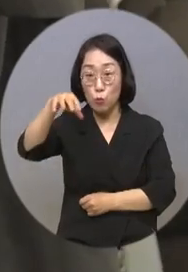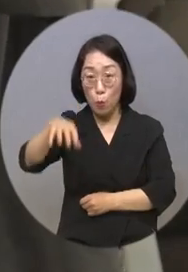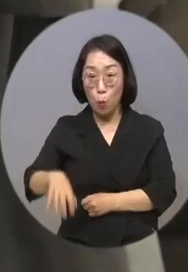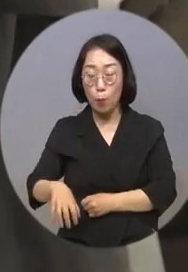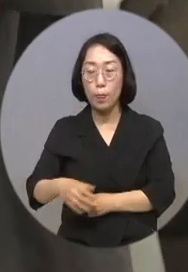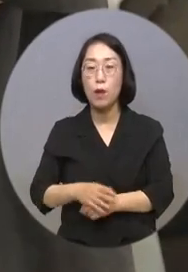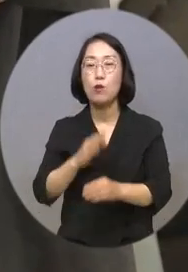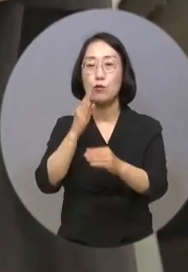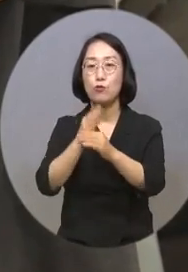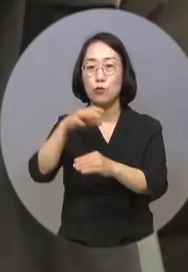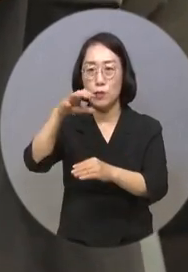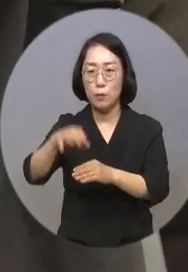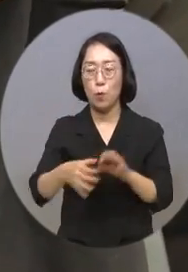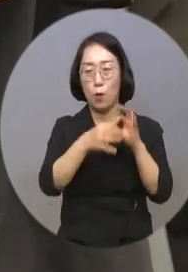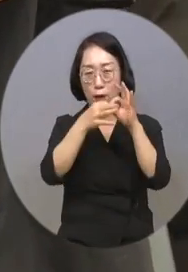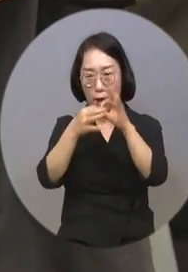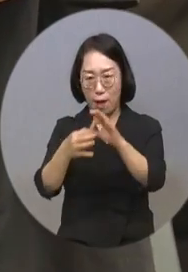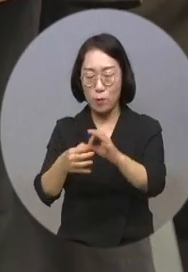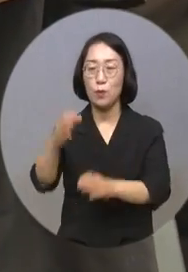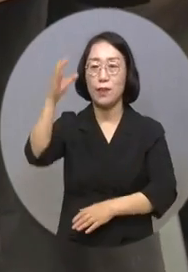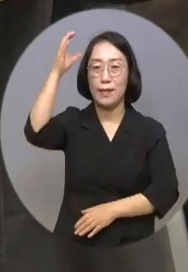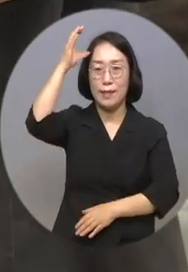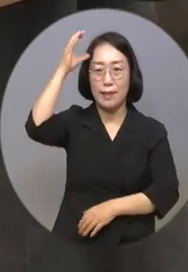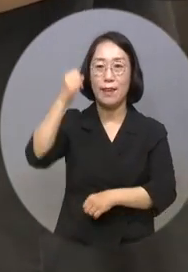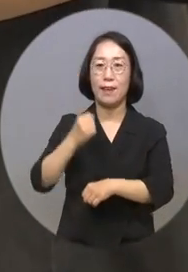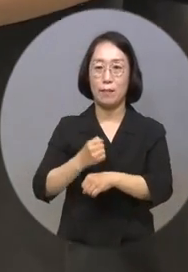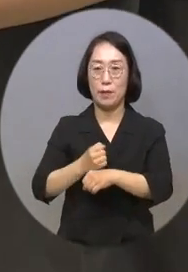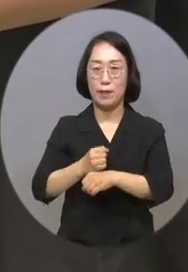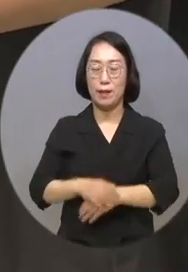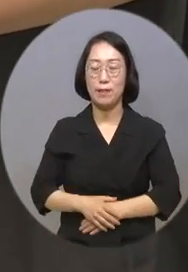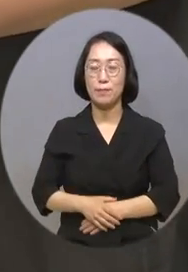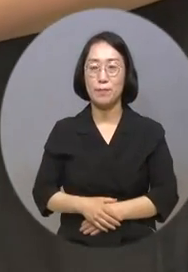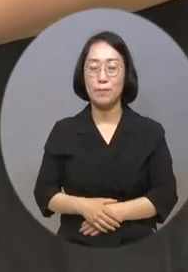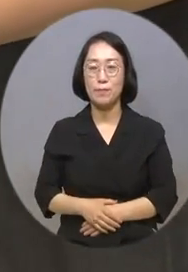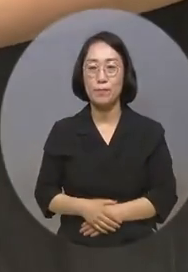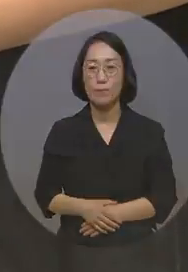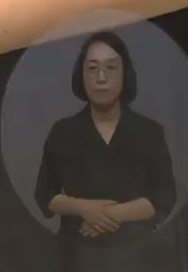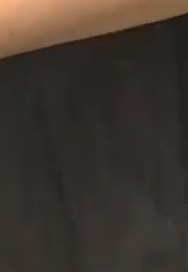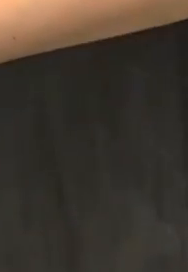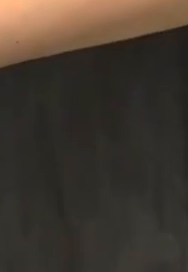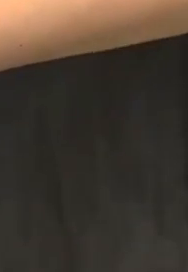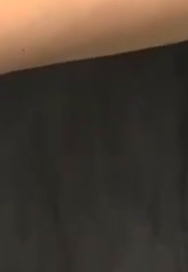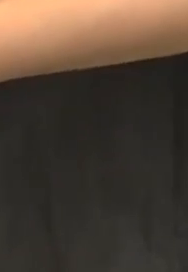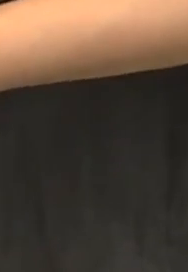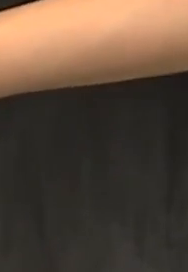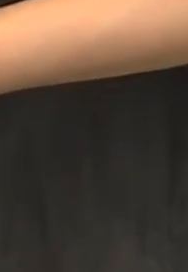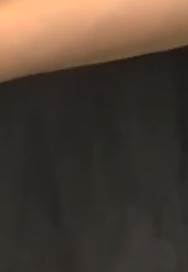반려산업의 메카로 자리할 것으로 기대하고 있습니다. 복지TV 전북방송 장유진입니다.